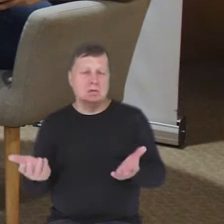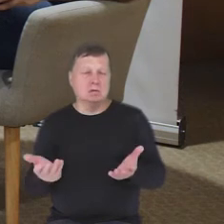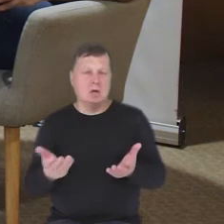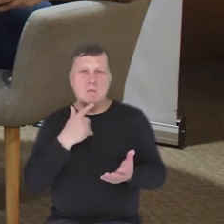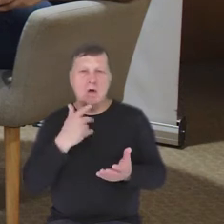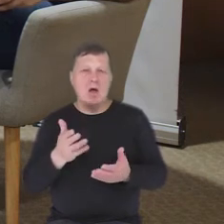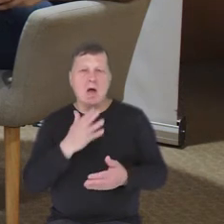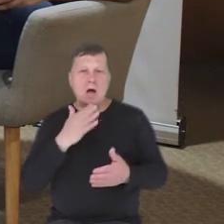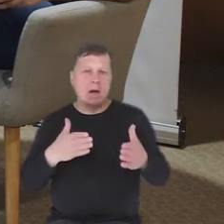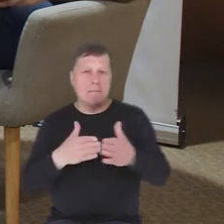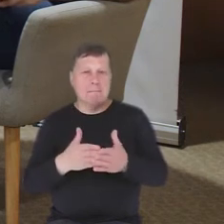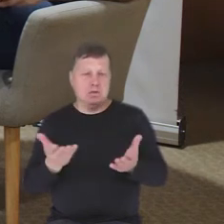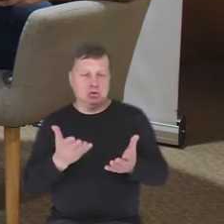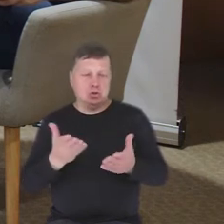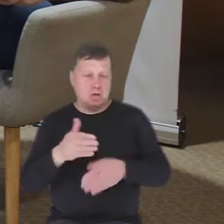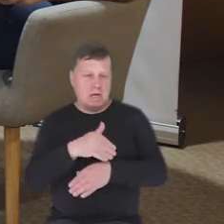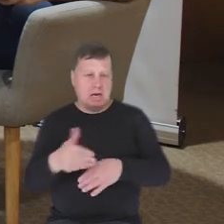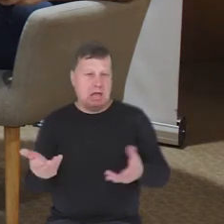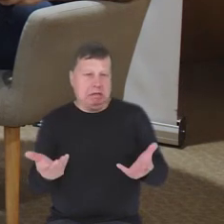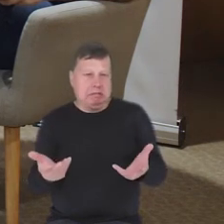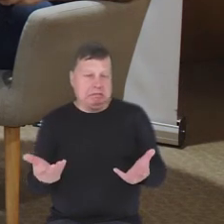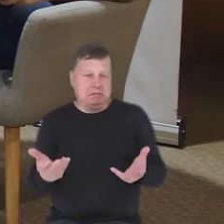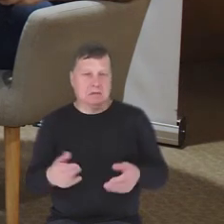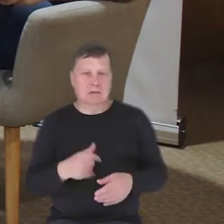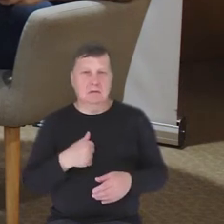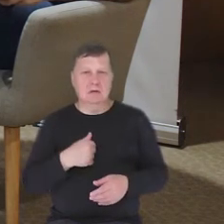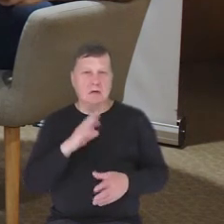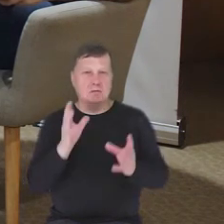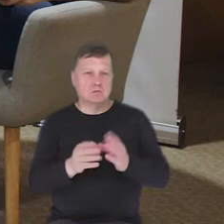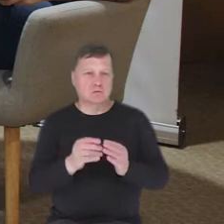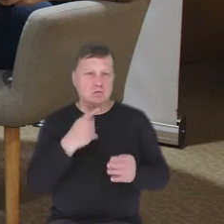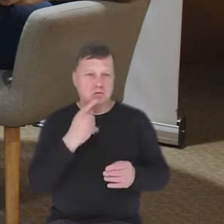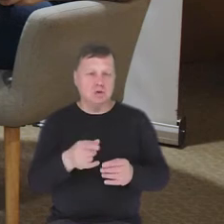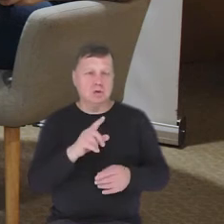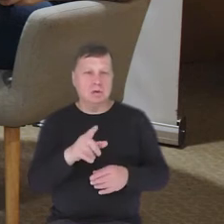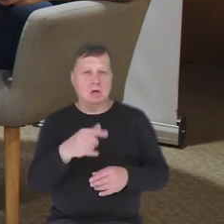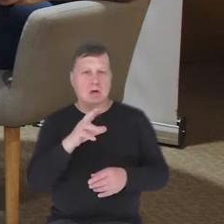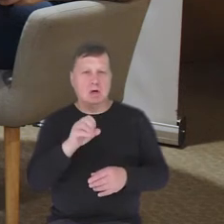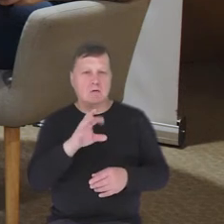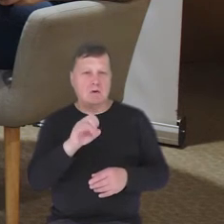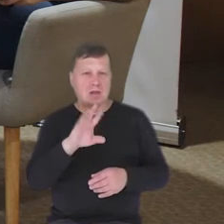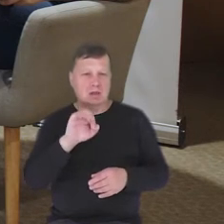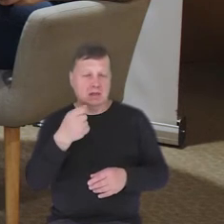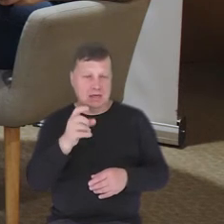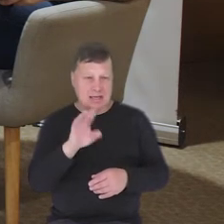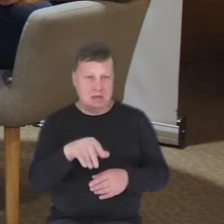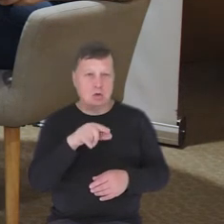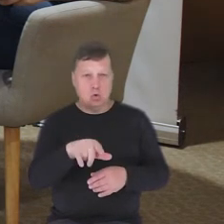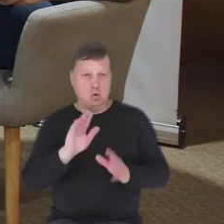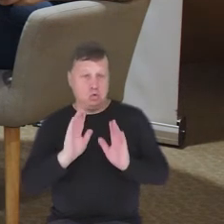tę granicę? No bo na przykład mi się nie wydaje, że wszystko na przykład na crowdfundingu będzie książkowe,